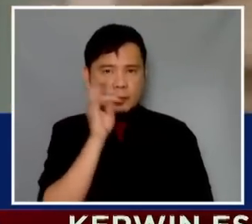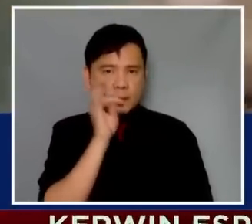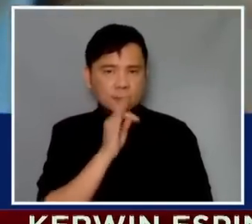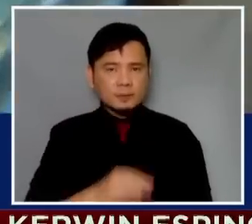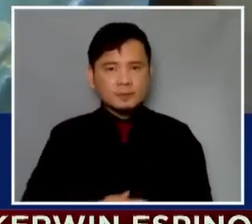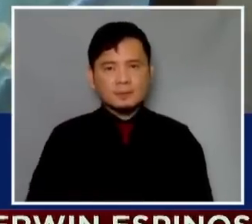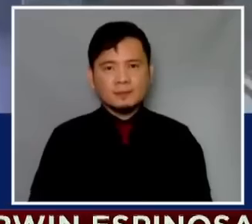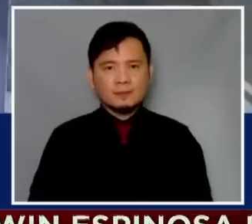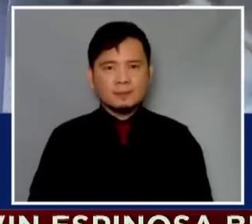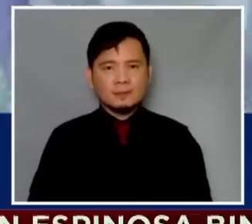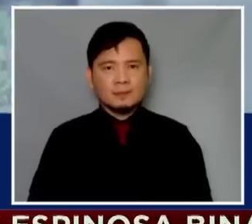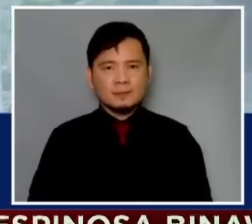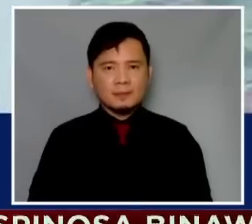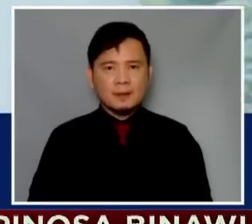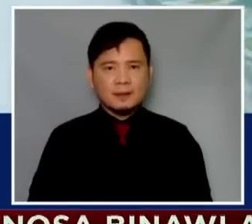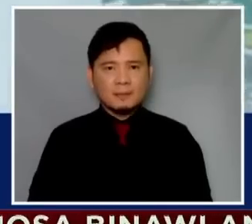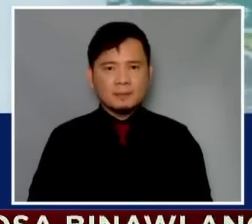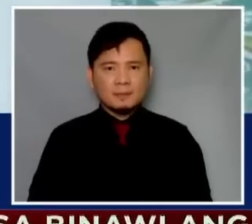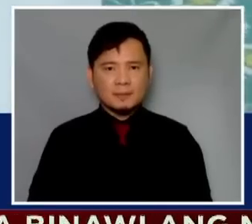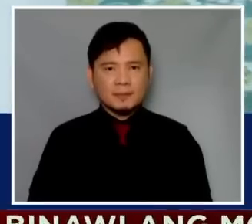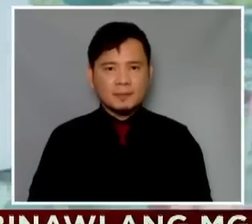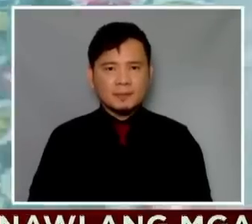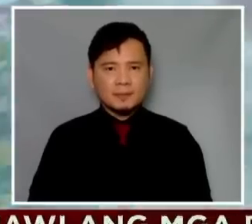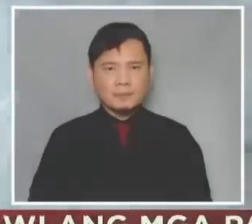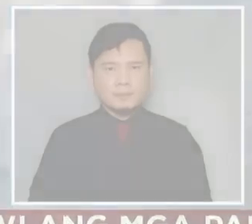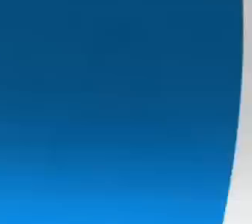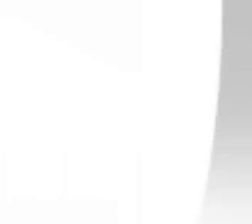Canoy, ABS-CBN News.